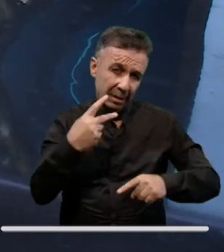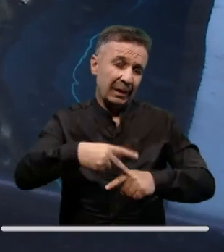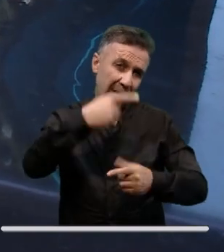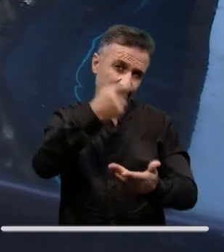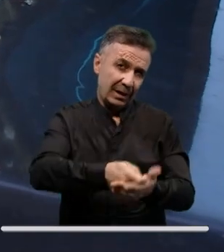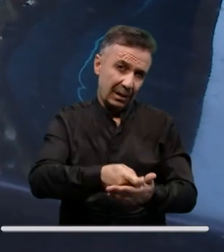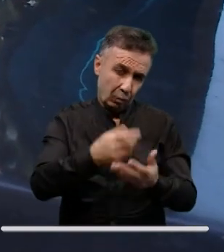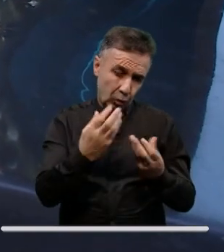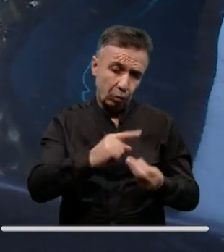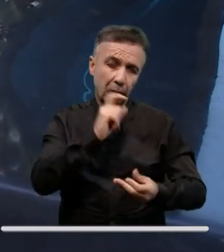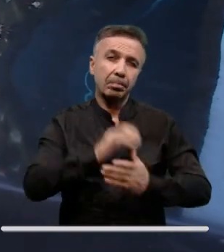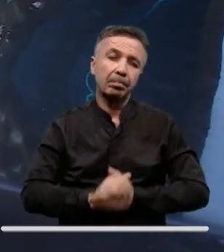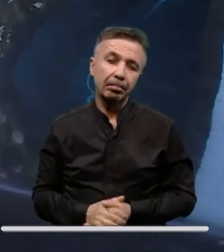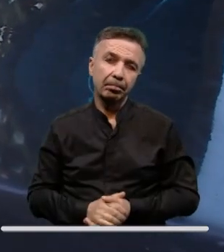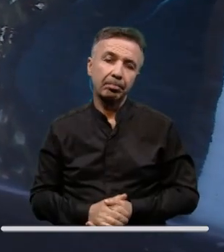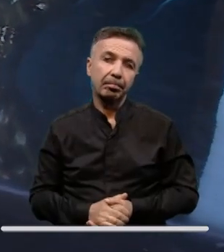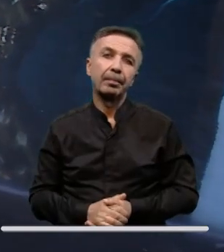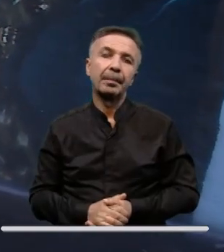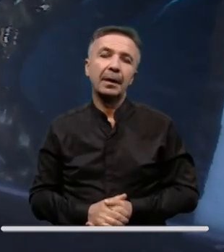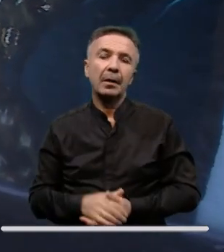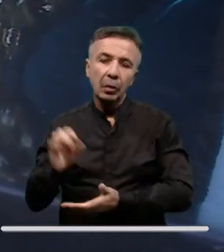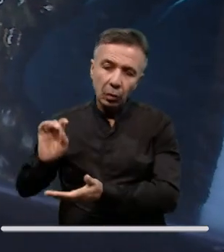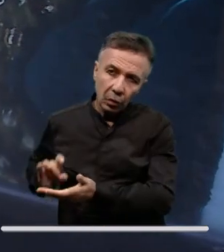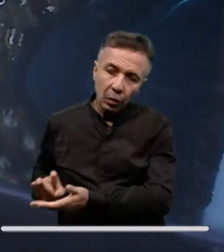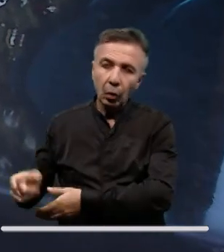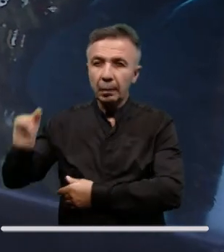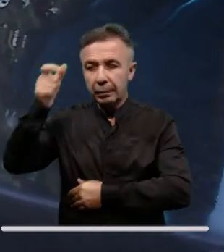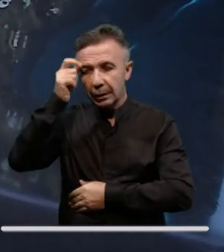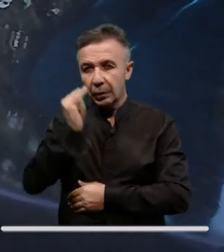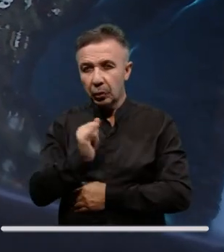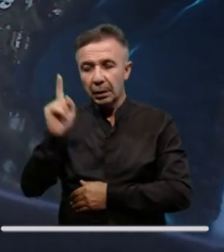demiş Evet Euzü billahi mineşşeytanirracim